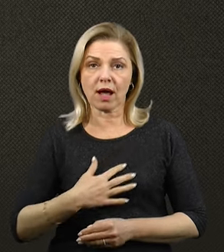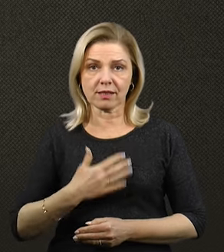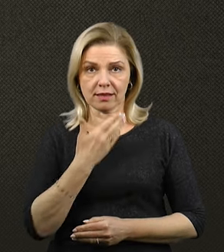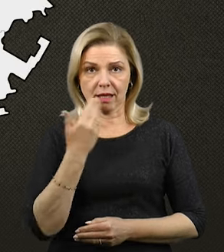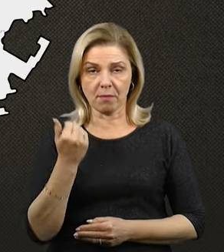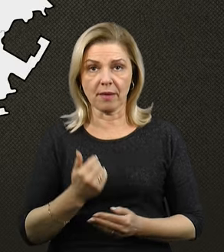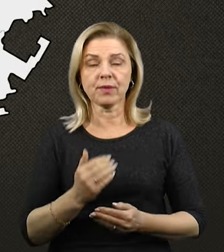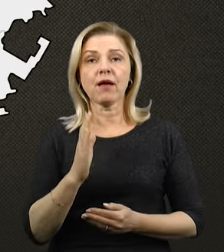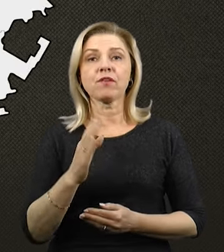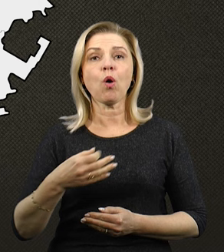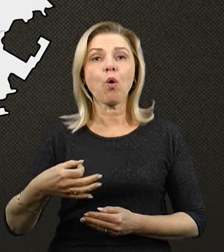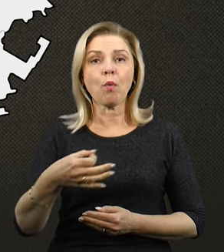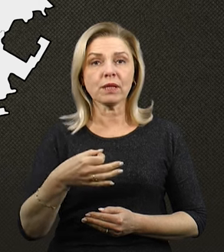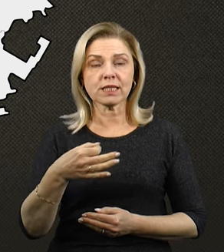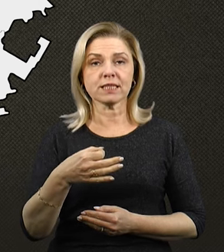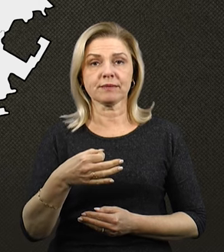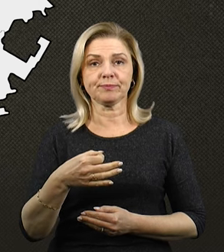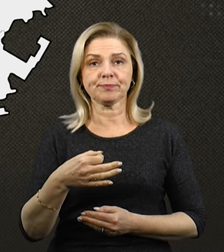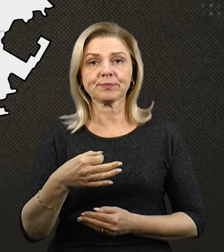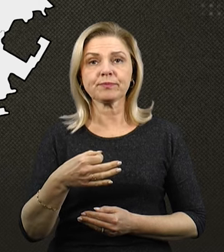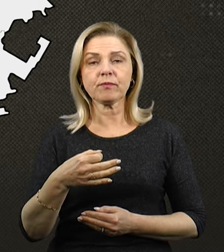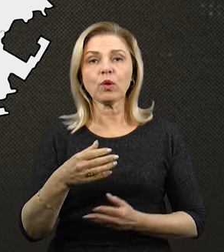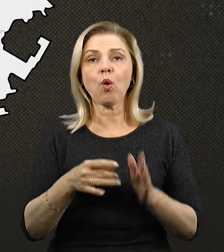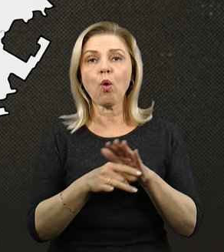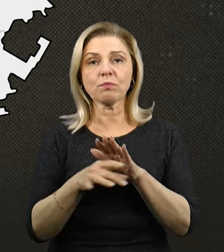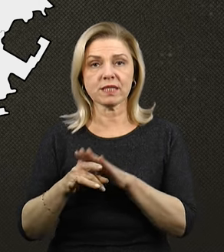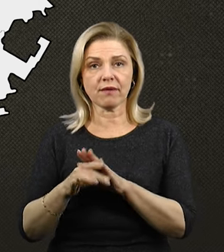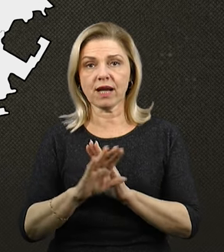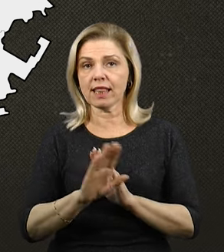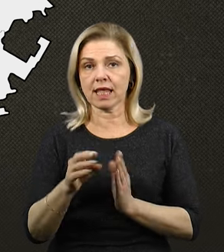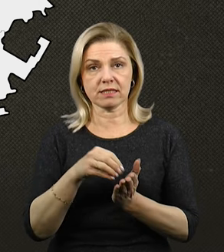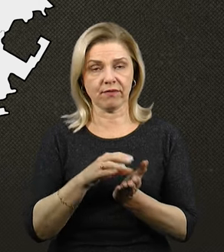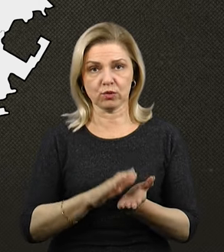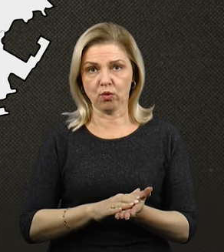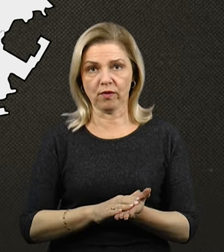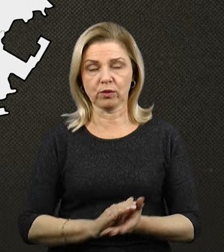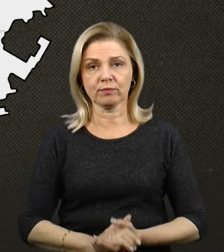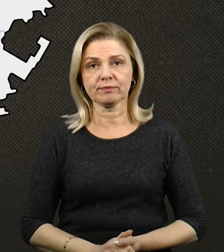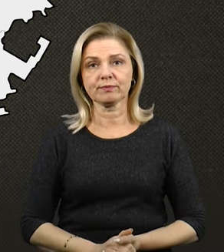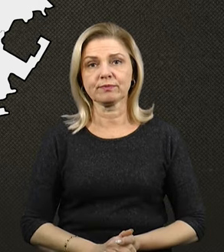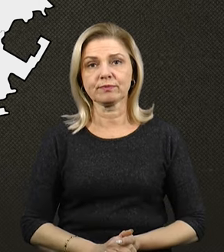немає нарешті території області за даними військової адміністрації обстрілів не